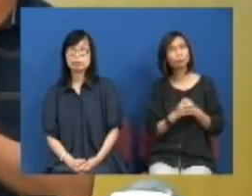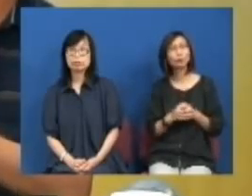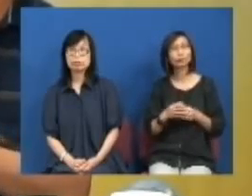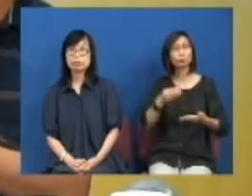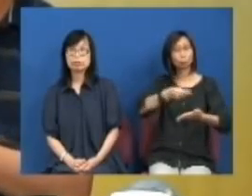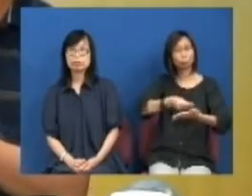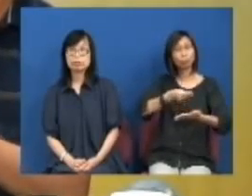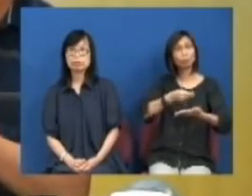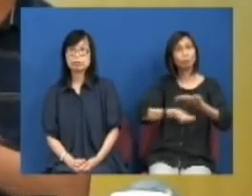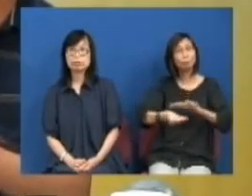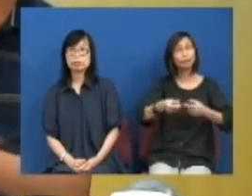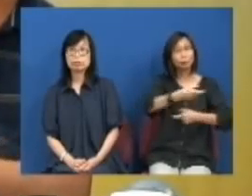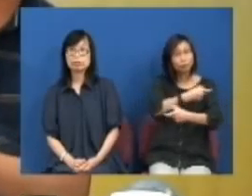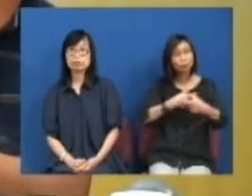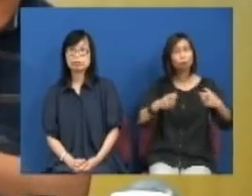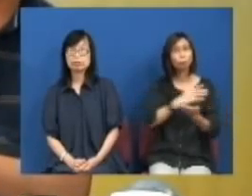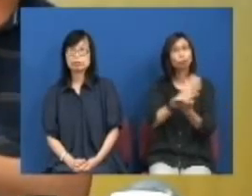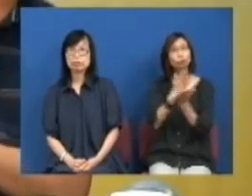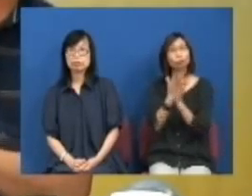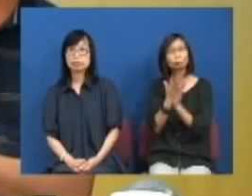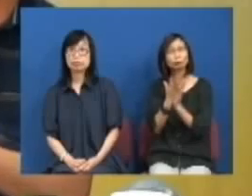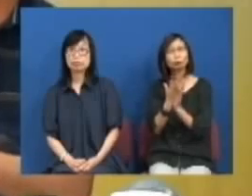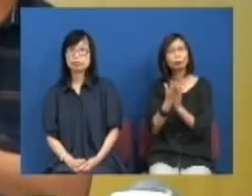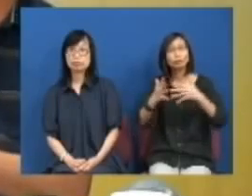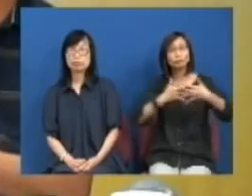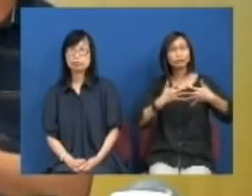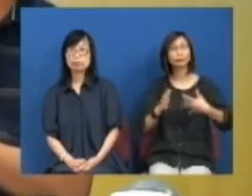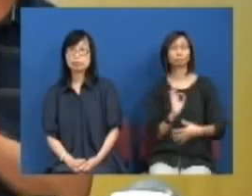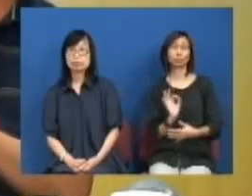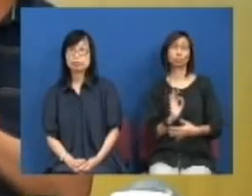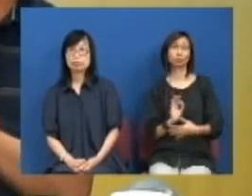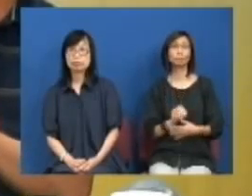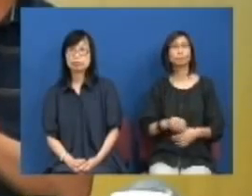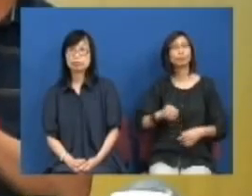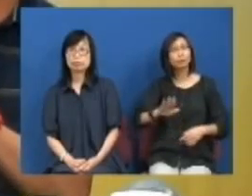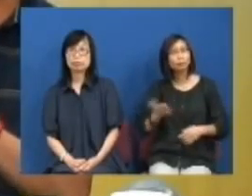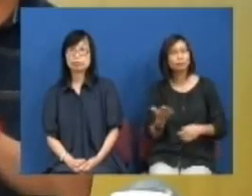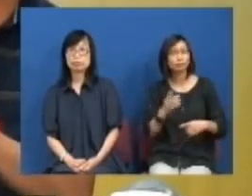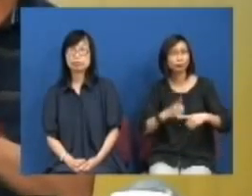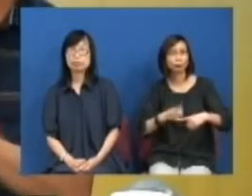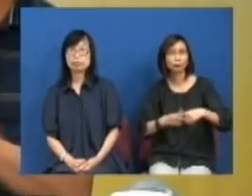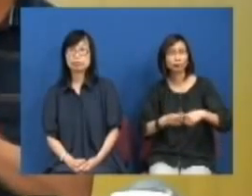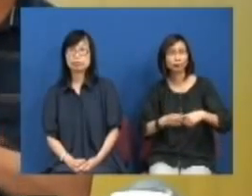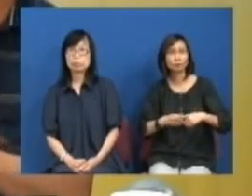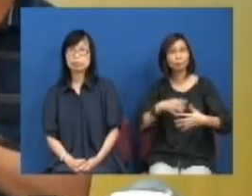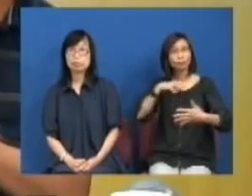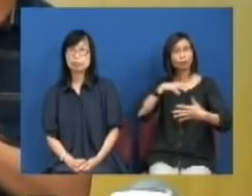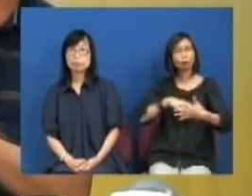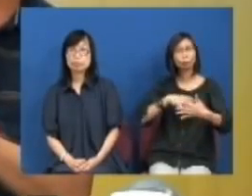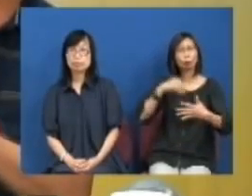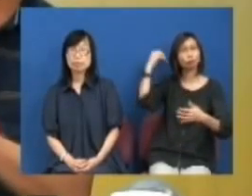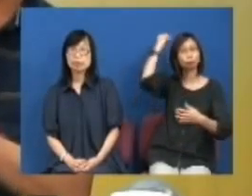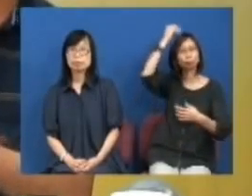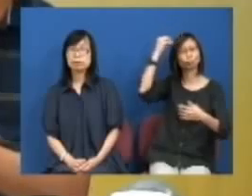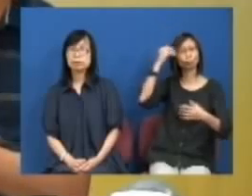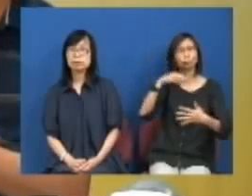可以完全解釋到上面係完全冇事發生咧？定係實際上即係嗰一種無論係內蒙古啊、內地茉莉花運動